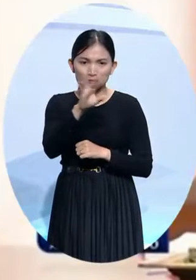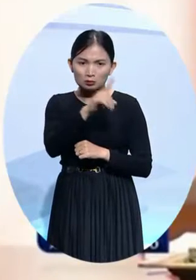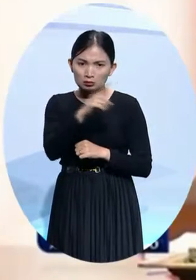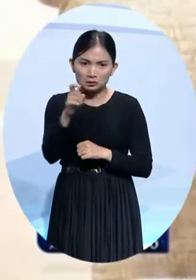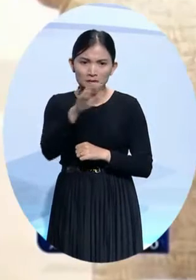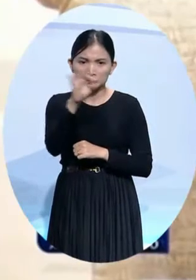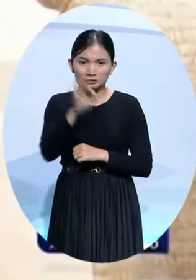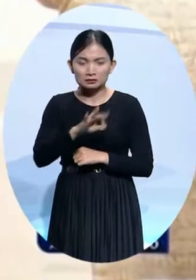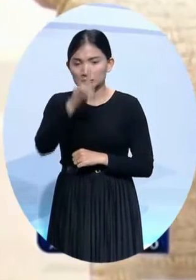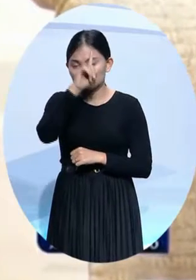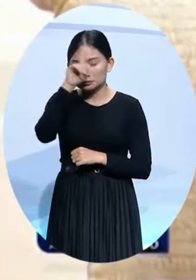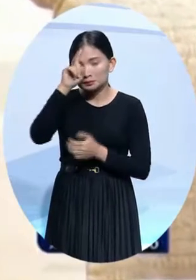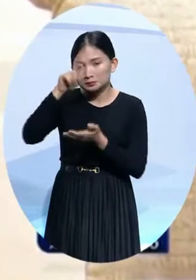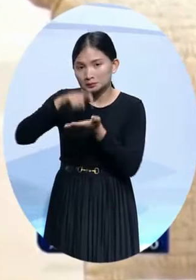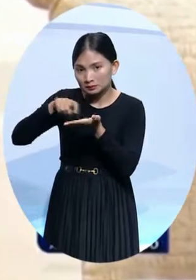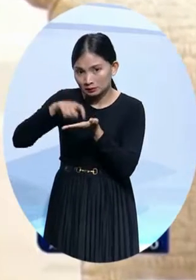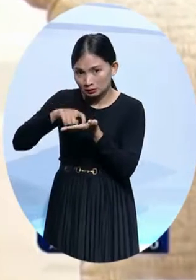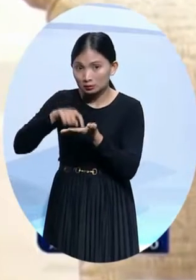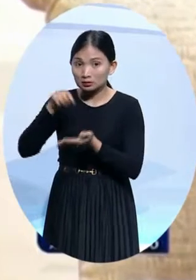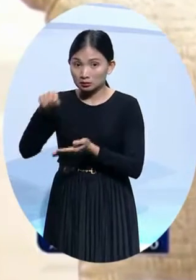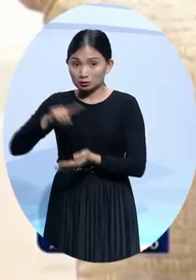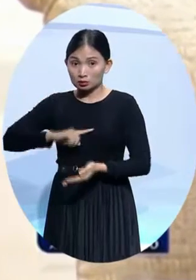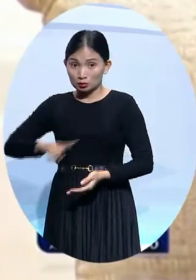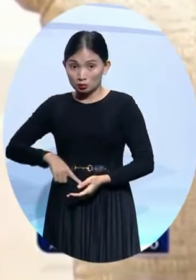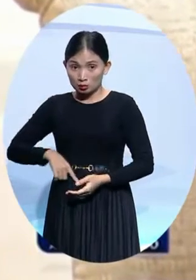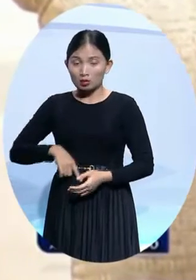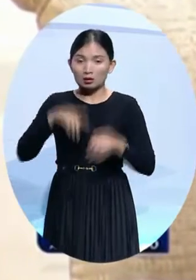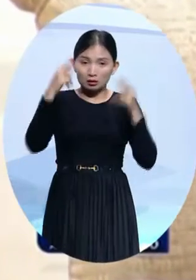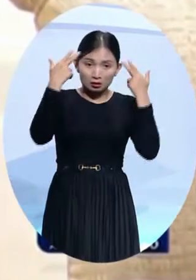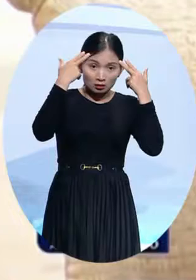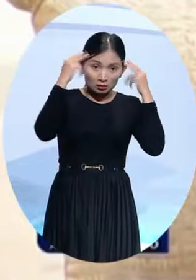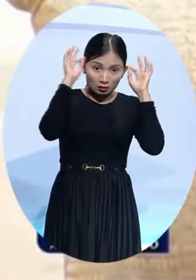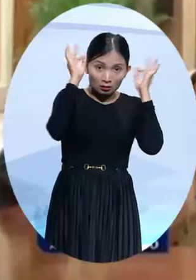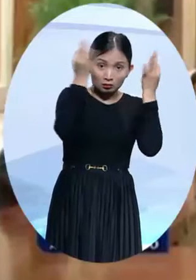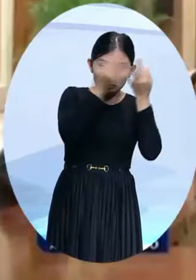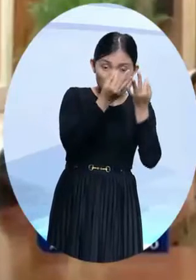dừng chân đầu tiên của Tổng thống Indonesia trong chuyến công du ba nước